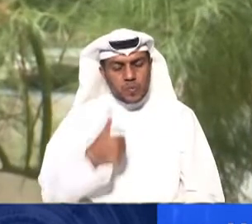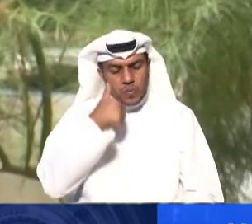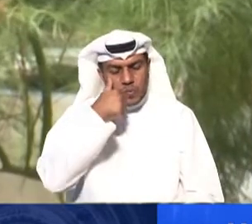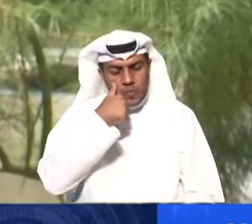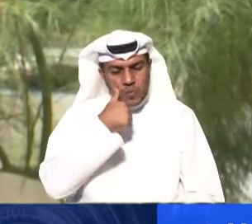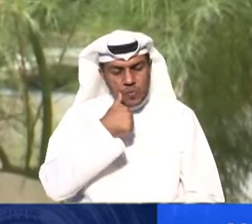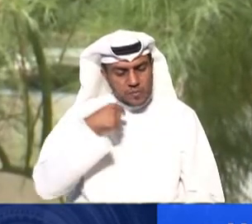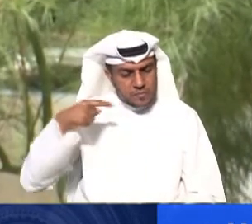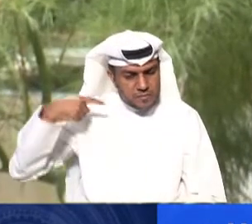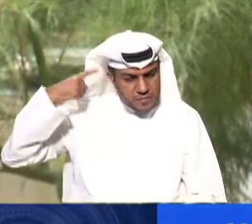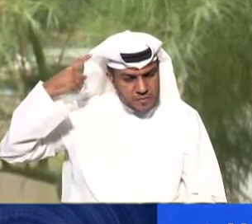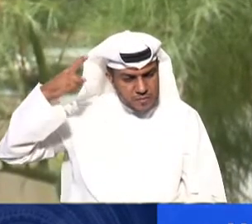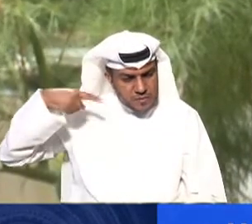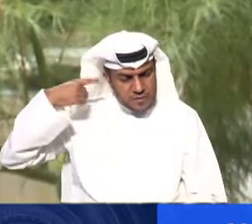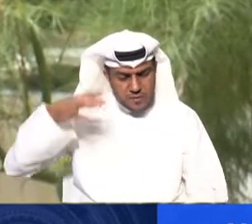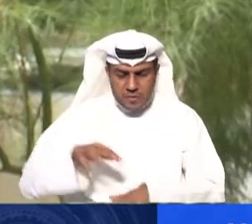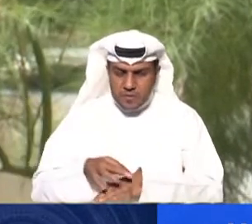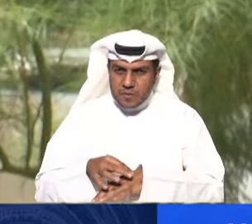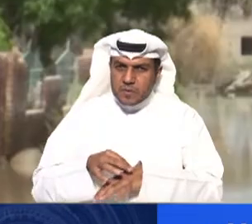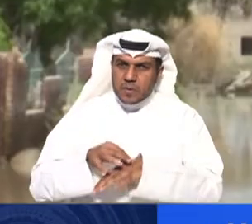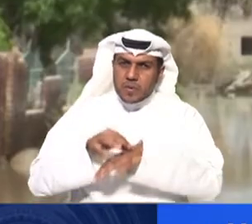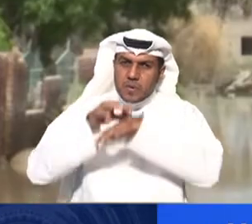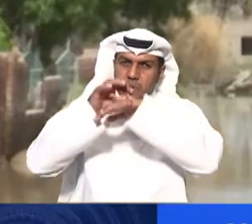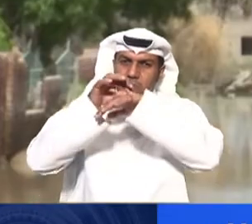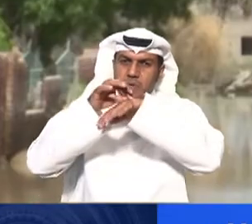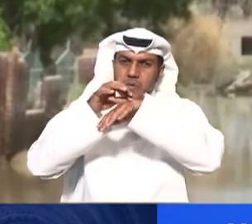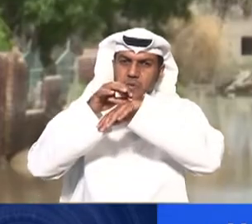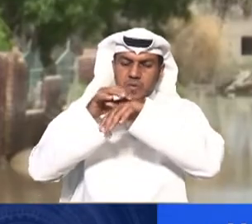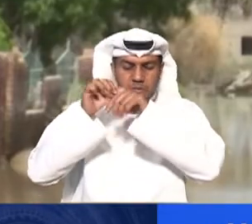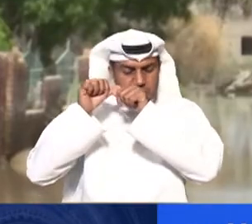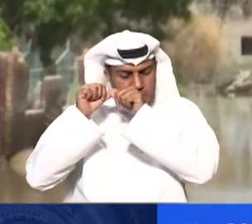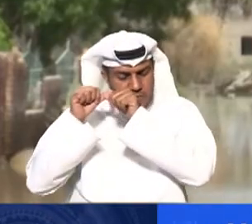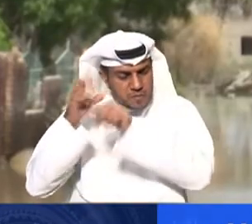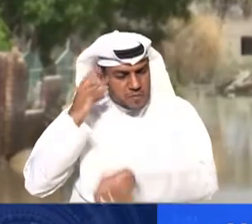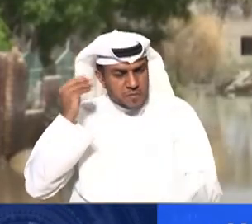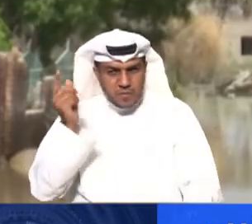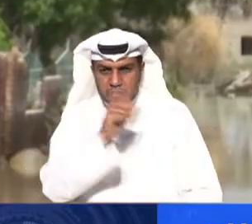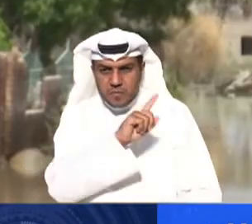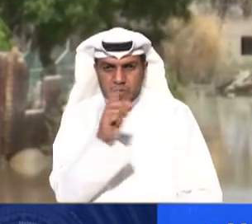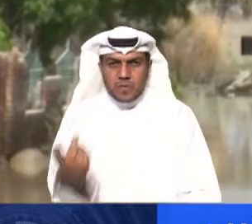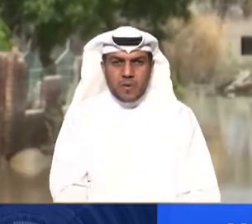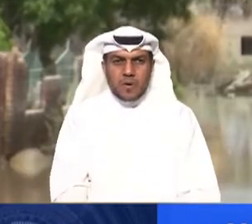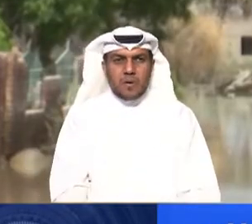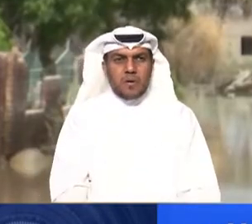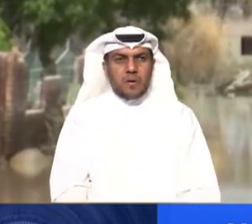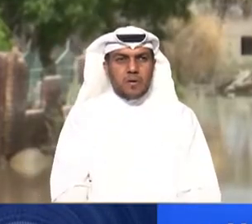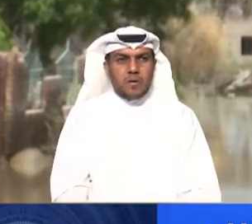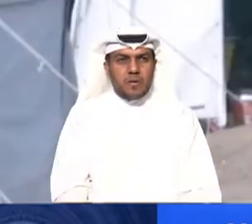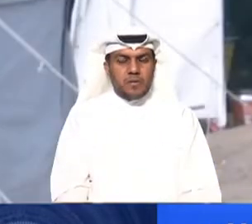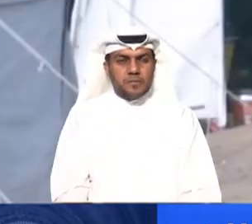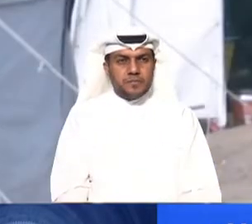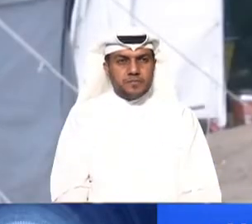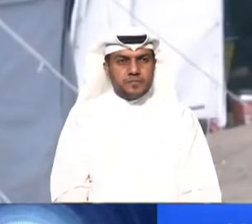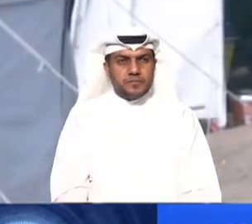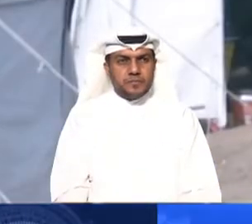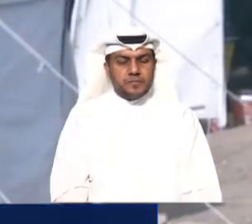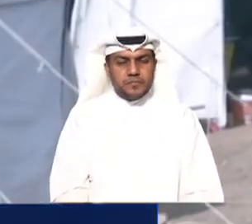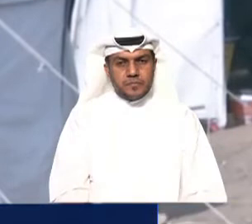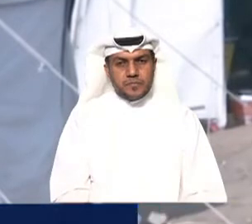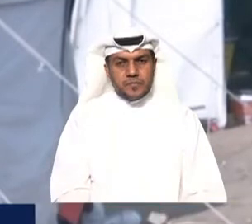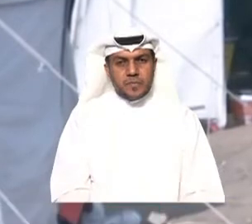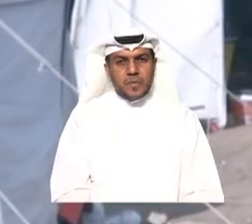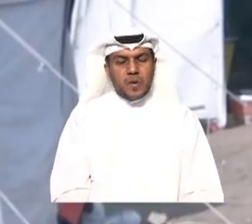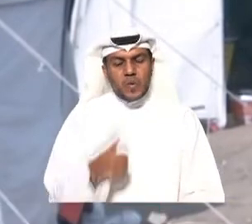ذكرى للإنسانية وأرسى مبادئ تتوارثها الأجيال جيلا بعد جيل. سيشهد